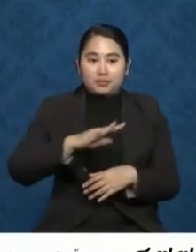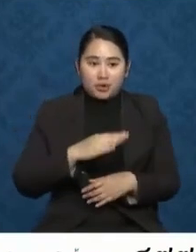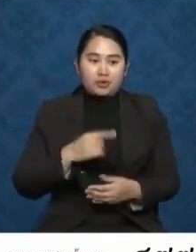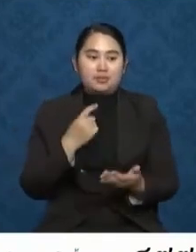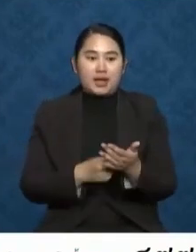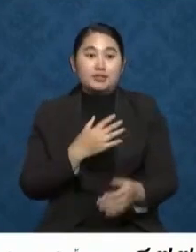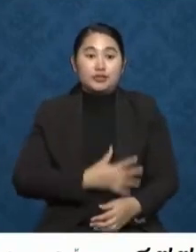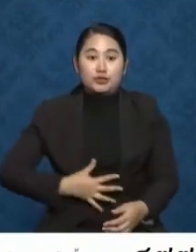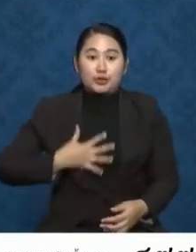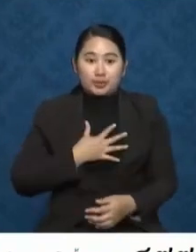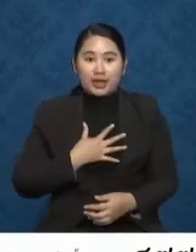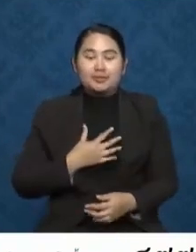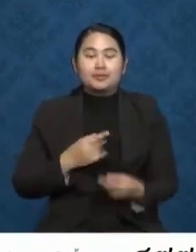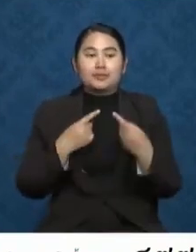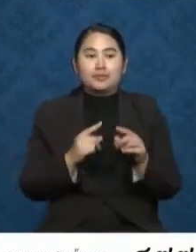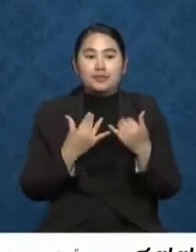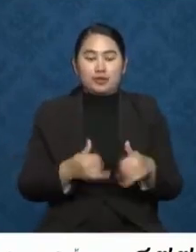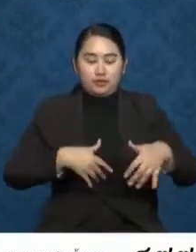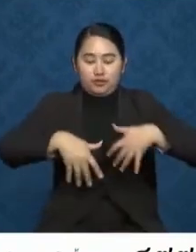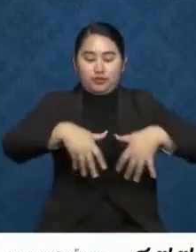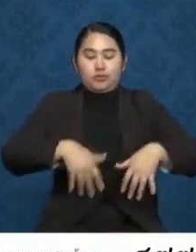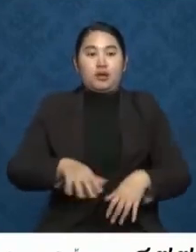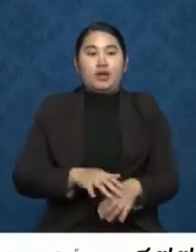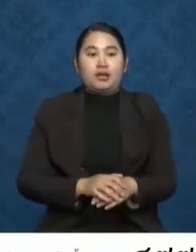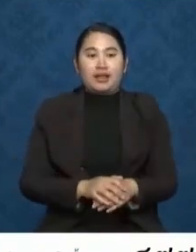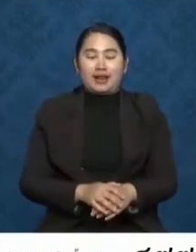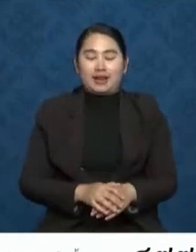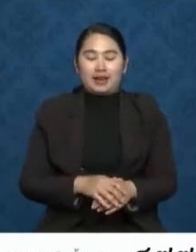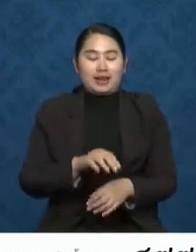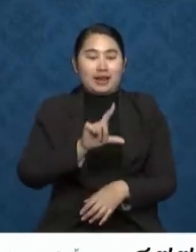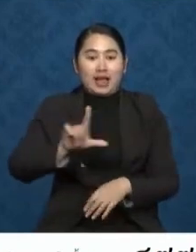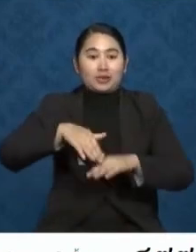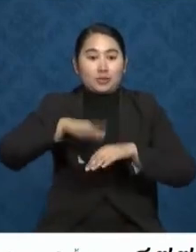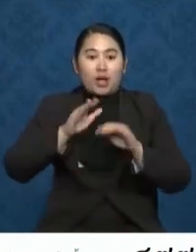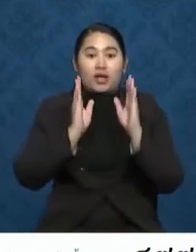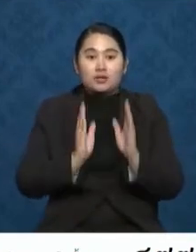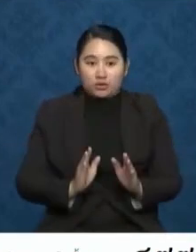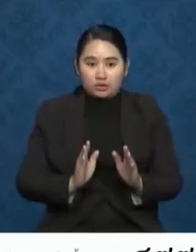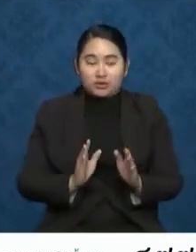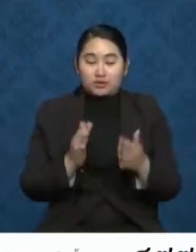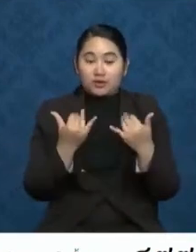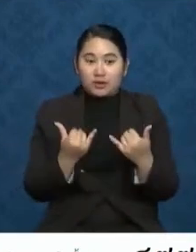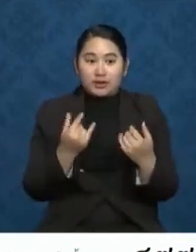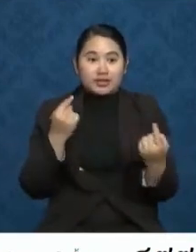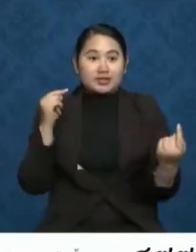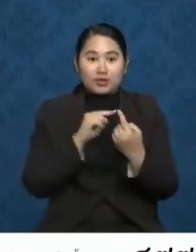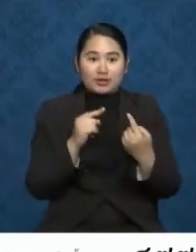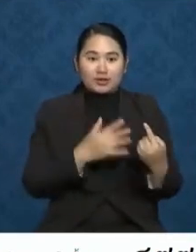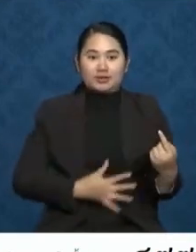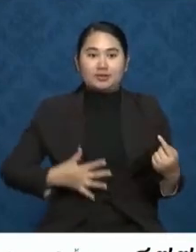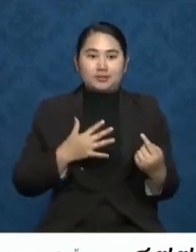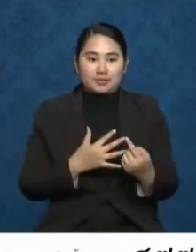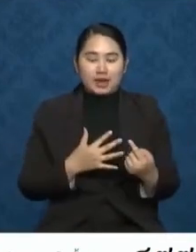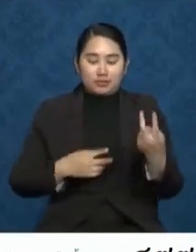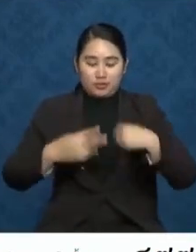น้าแต่เราดูสิครับว่าเรามีพี่น้องอีกหลายร้อยล้านหลายล้านคนในประเทศไทยที่ยังไม่สามารถเข้าถึงหลักประกันสุขภาพทั่วหน้า